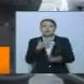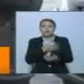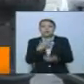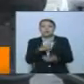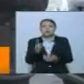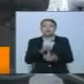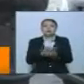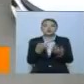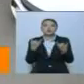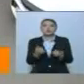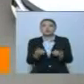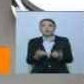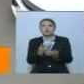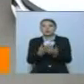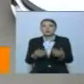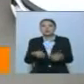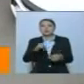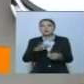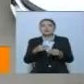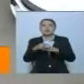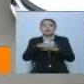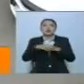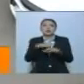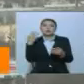білдірді. Өйткені бұл тұрғындардың үйлерді өз бетінше